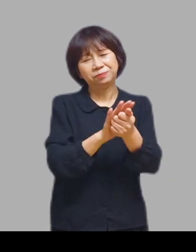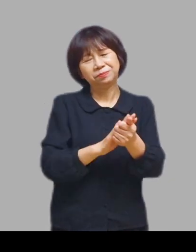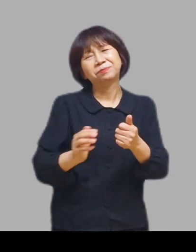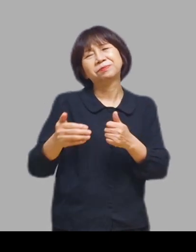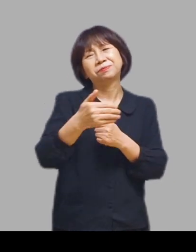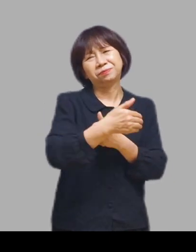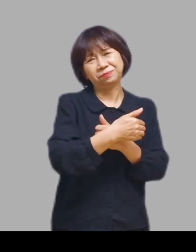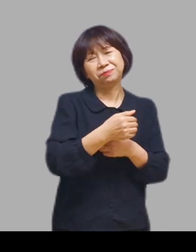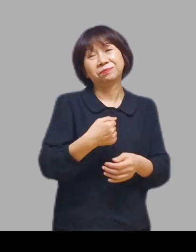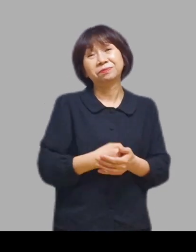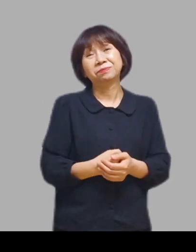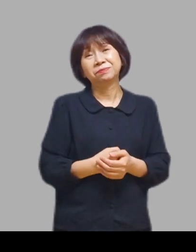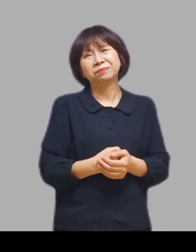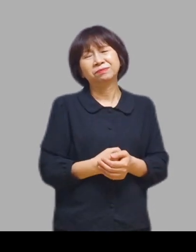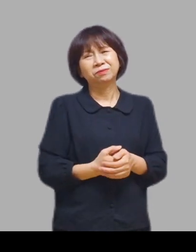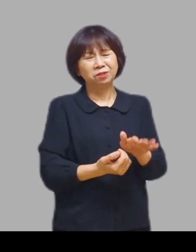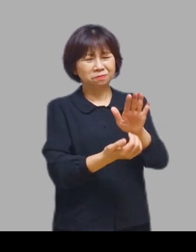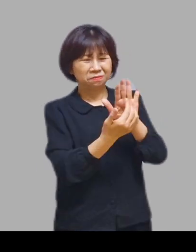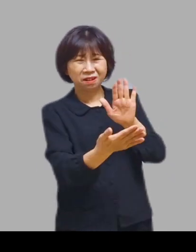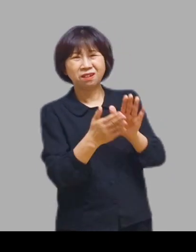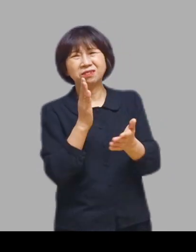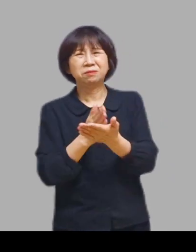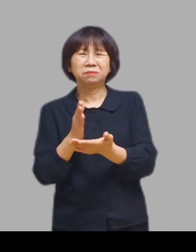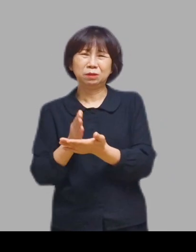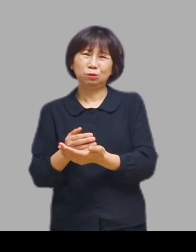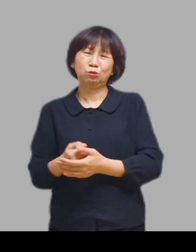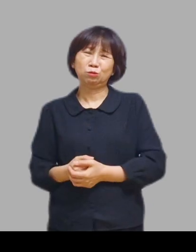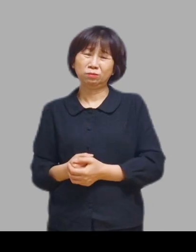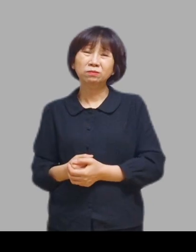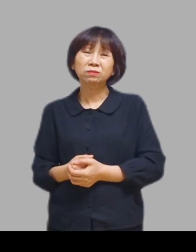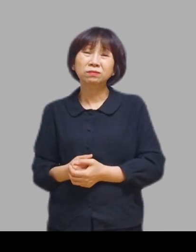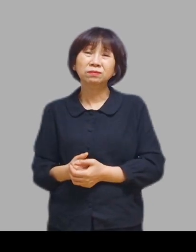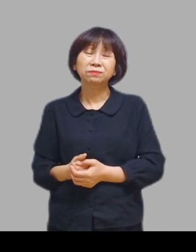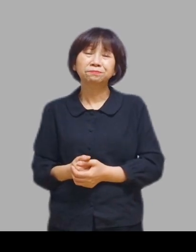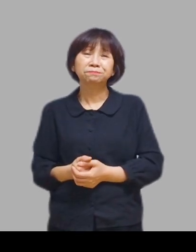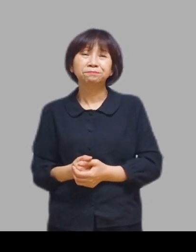봐도 안 들어왔으면 하는 사람이 들어와요? 그래도